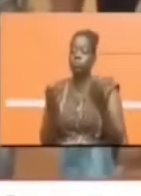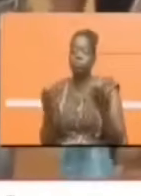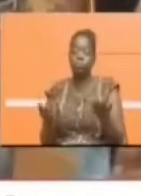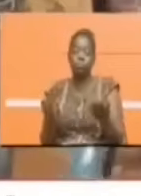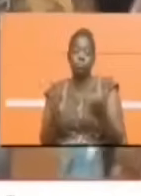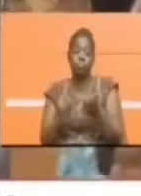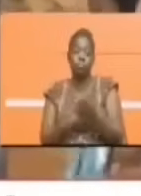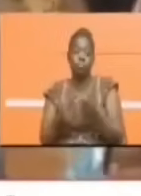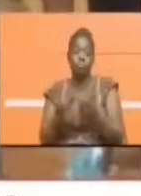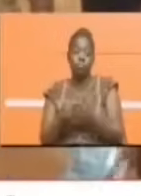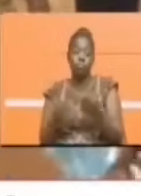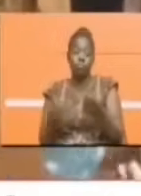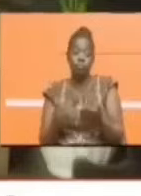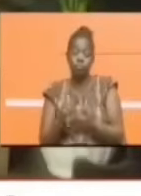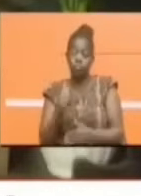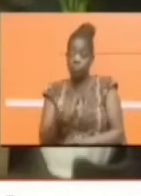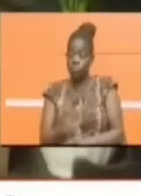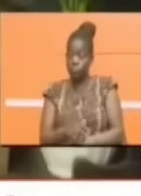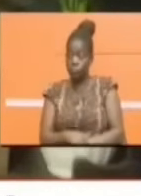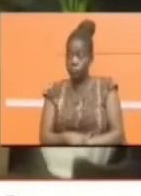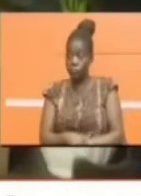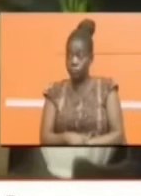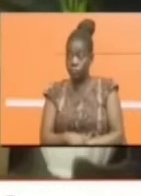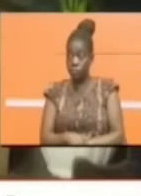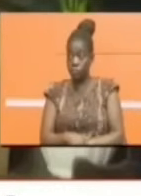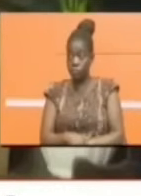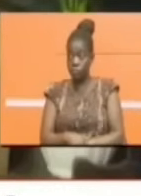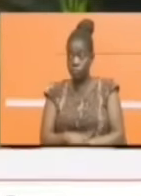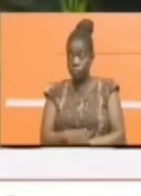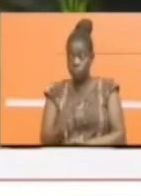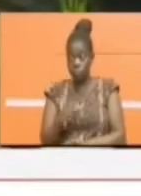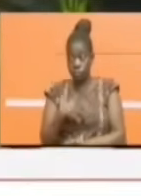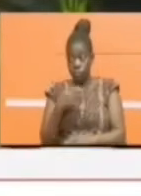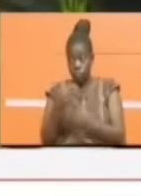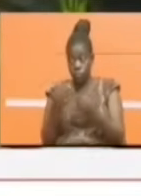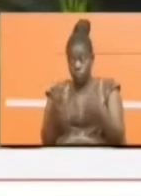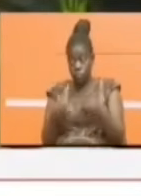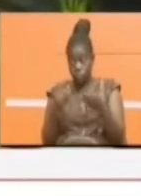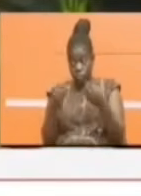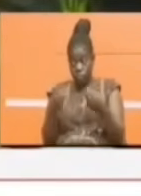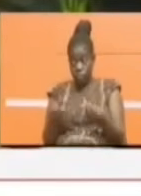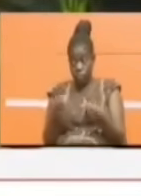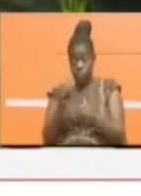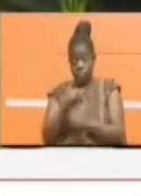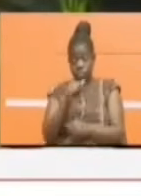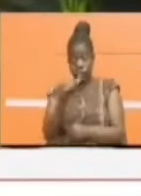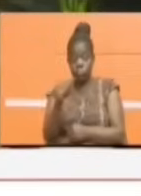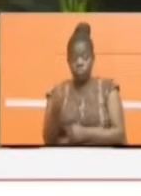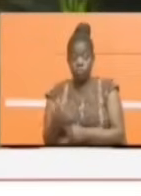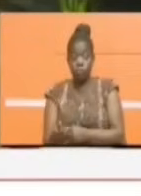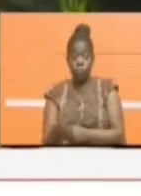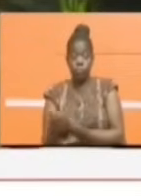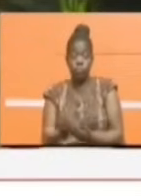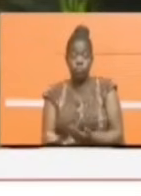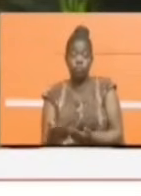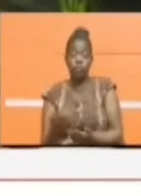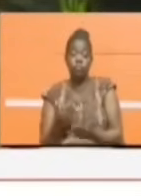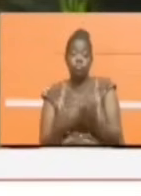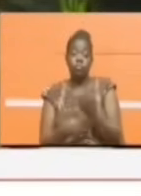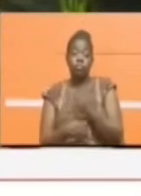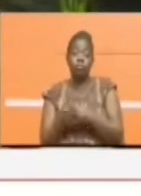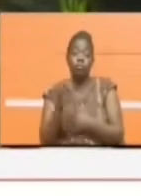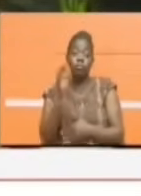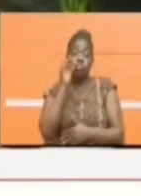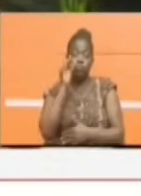mw'ajjensimbi ezibayimirizaawo. Abaana bano mu kubagabira emirimu buli omu alina emirimu gy'akola. Tugenda okulya ekyenkya